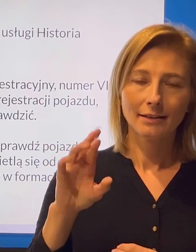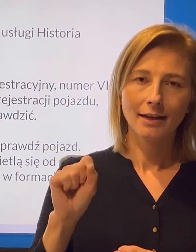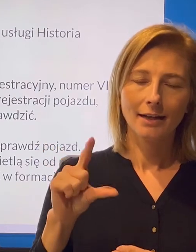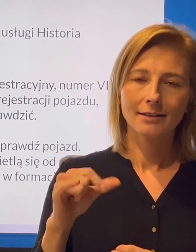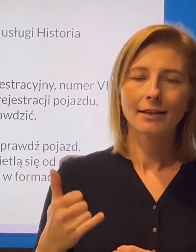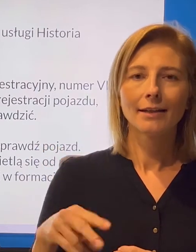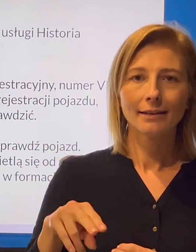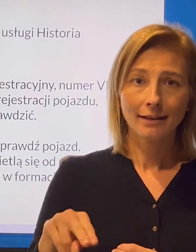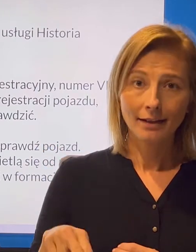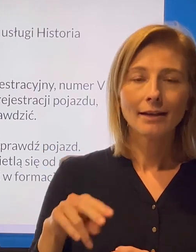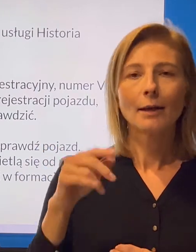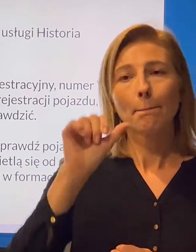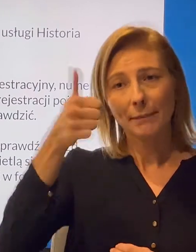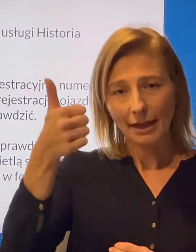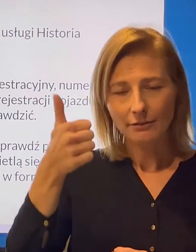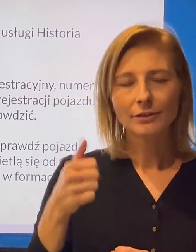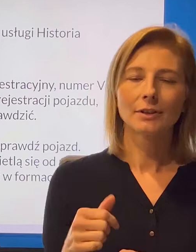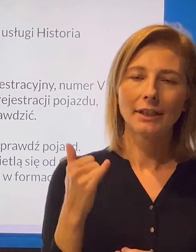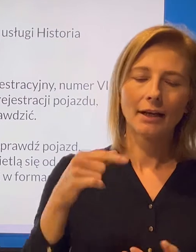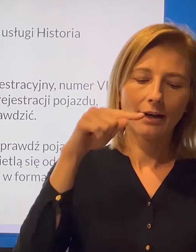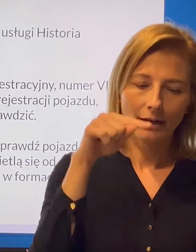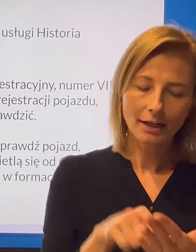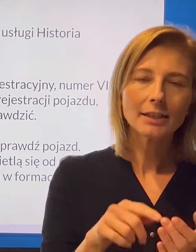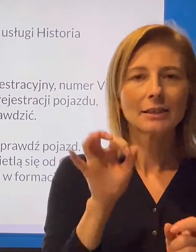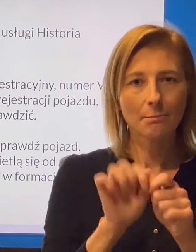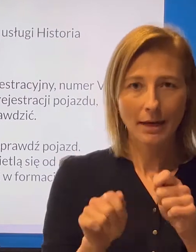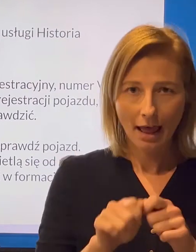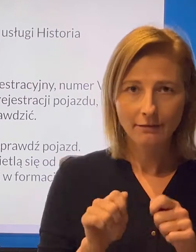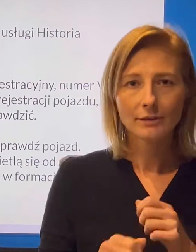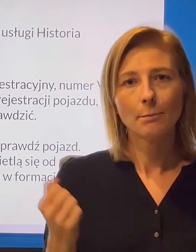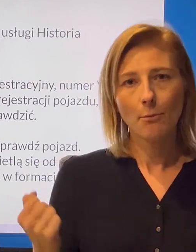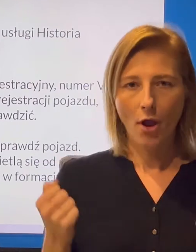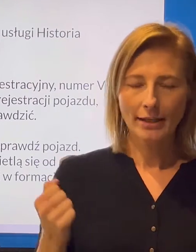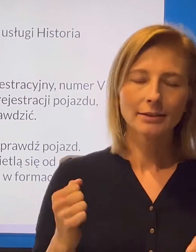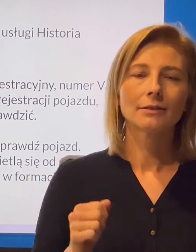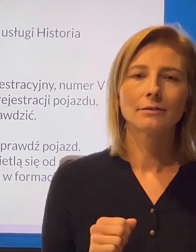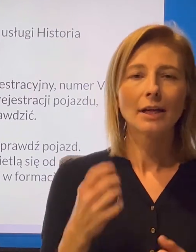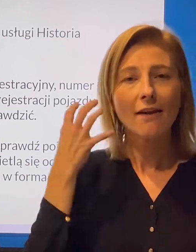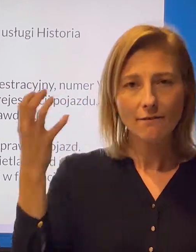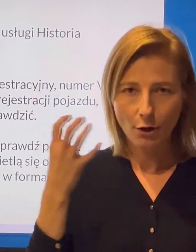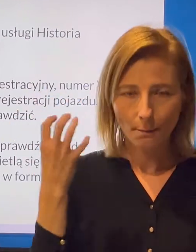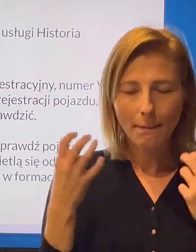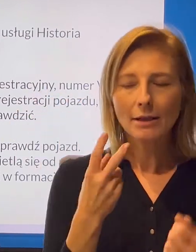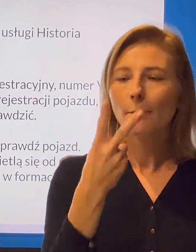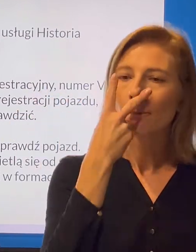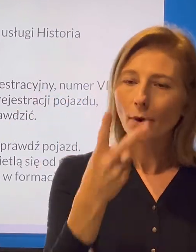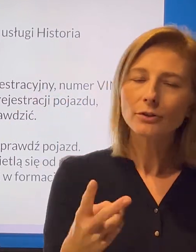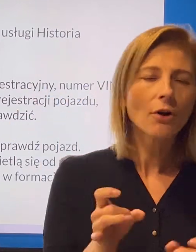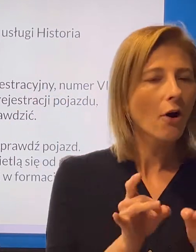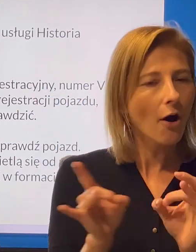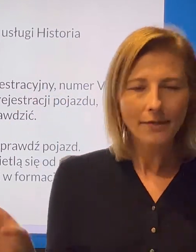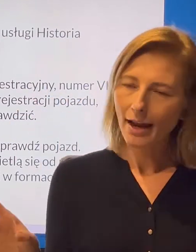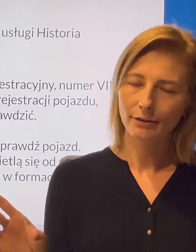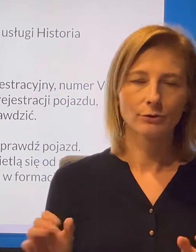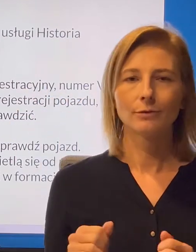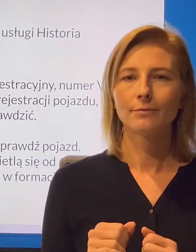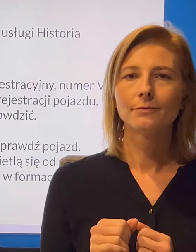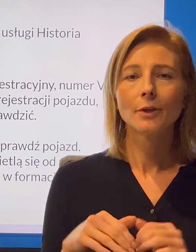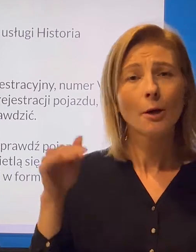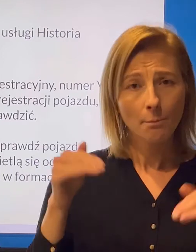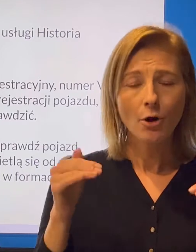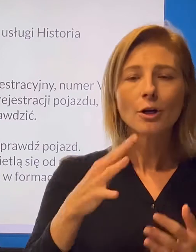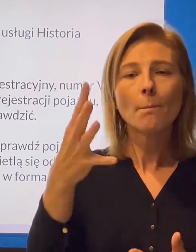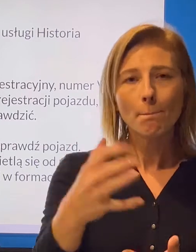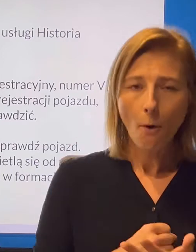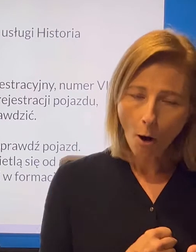chcesz sprawdzić. Kliknij przycisk Sprawdź pojazd. Informacje wyświetlą się od razu. Możesz je